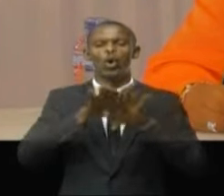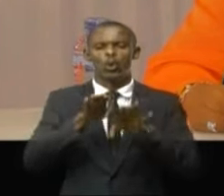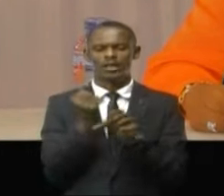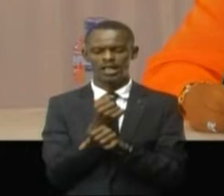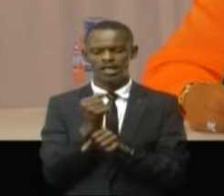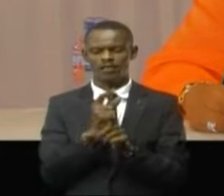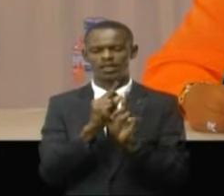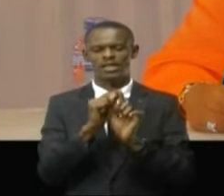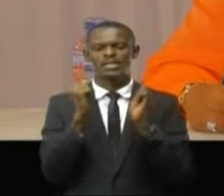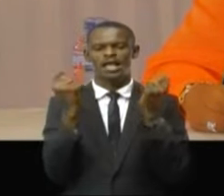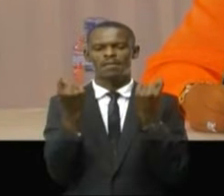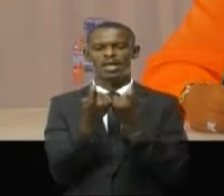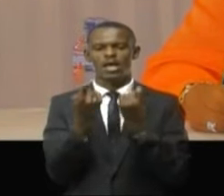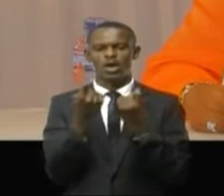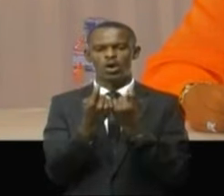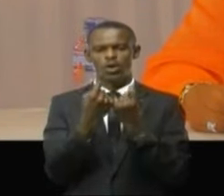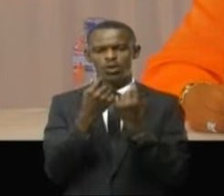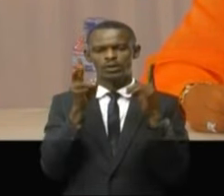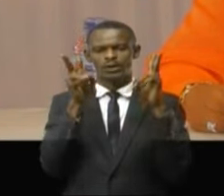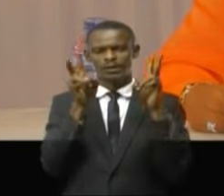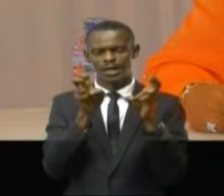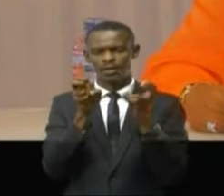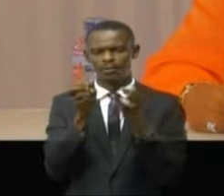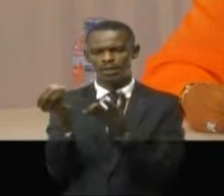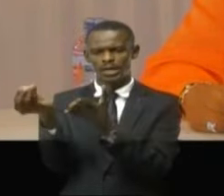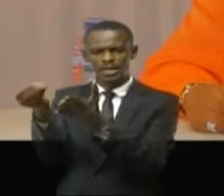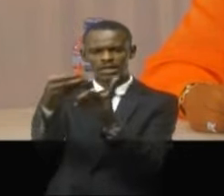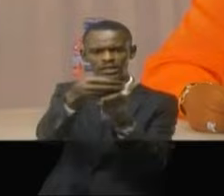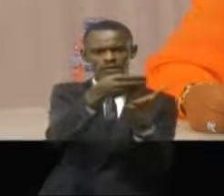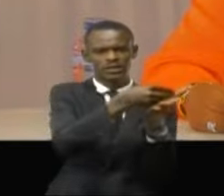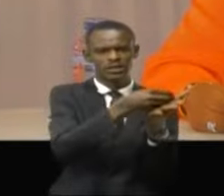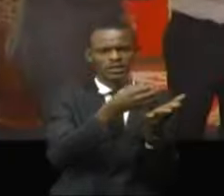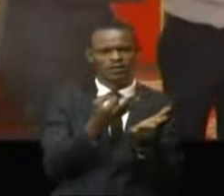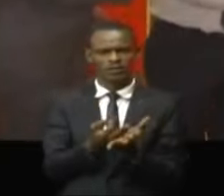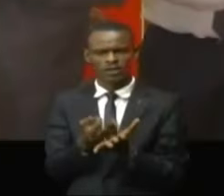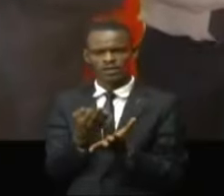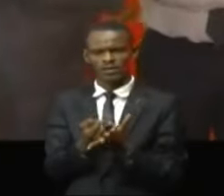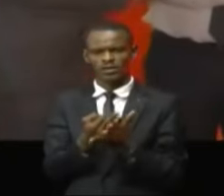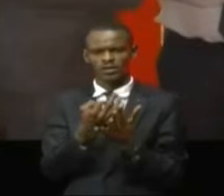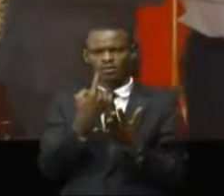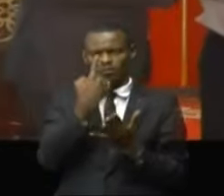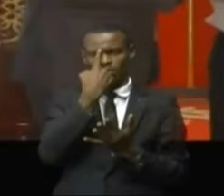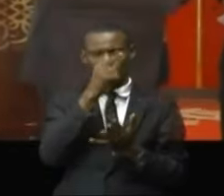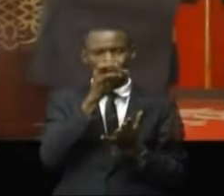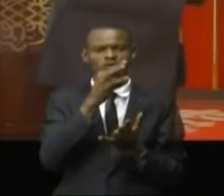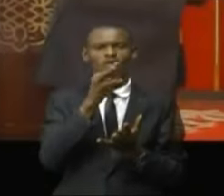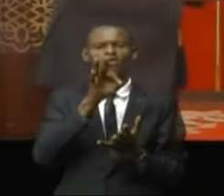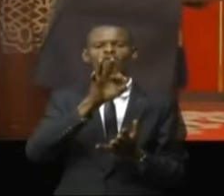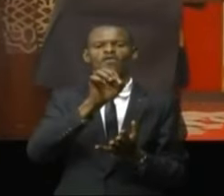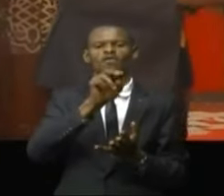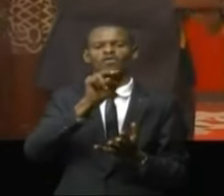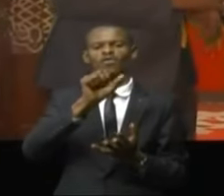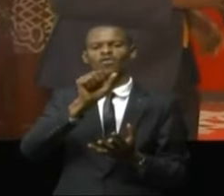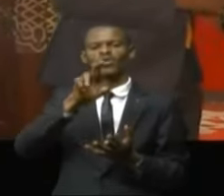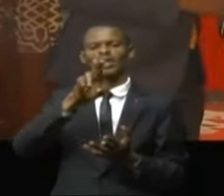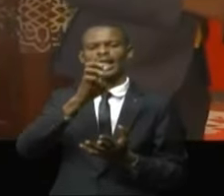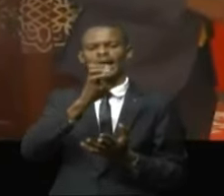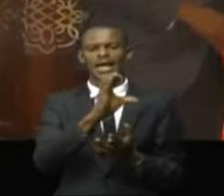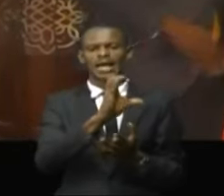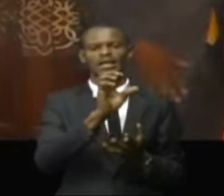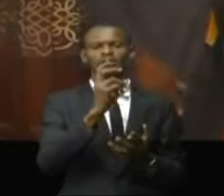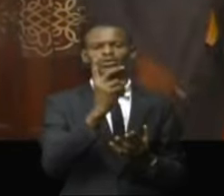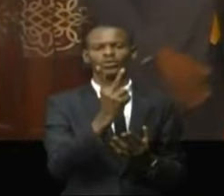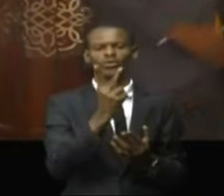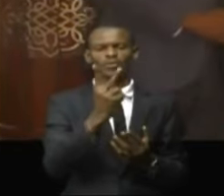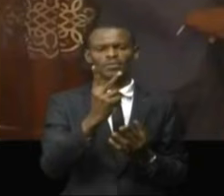la mobilisation des financements pour la mise en œuvre du PRONAREC 2. Cette cérémonie de clôture a été marquée par la remise d'un prix